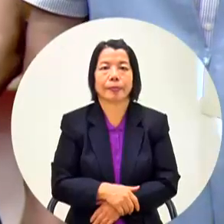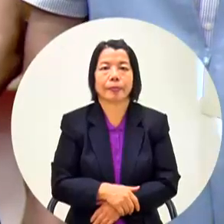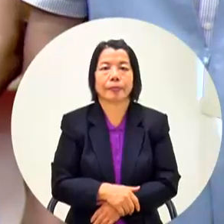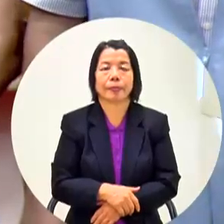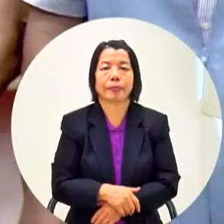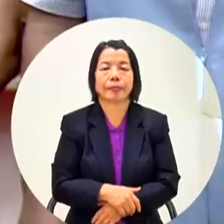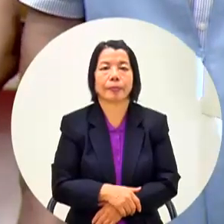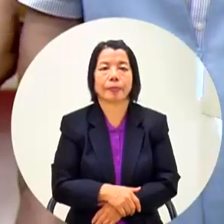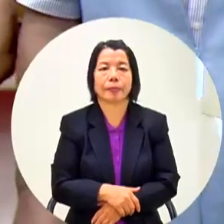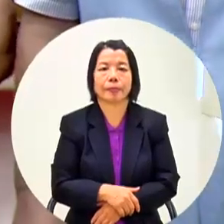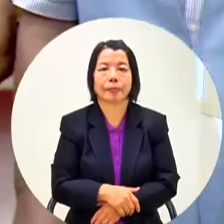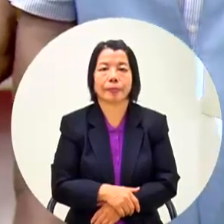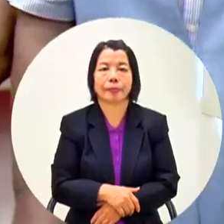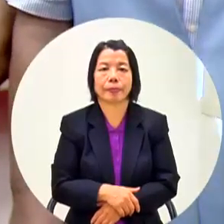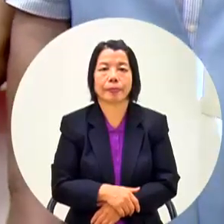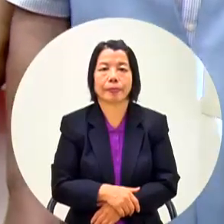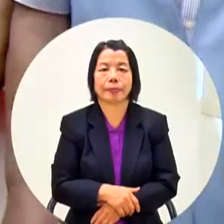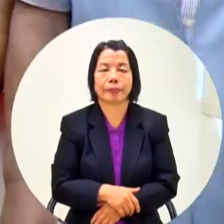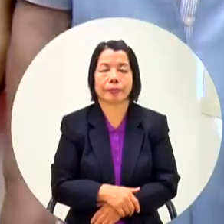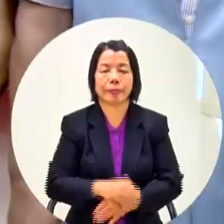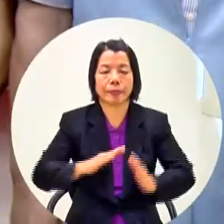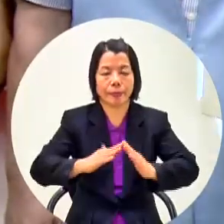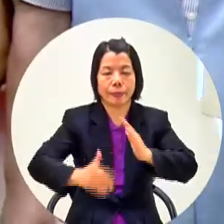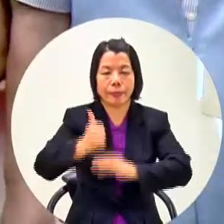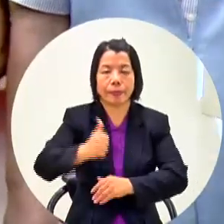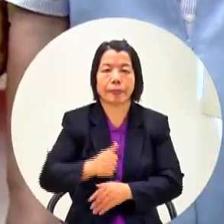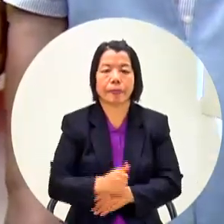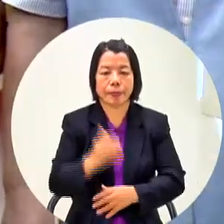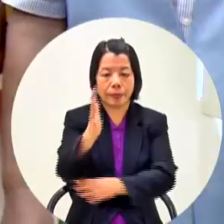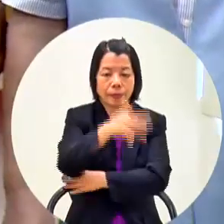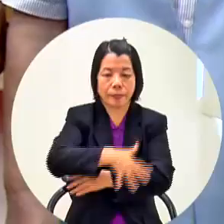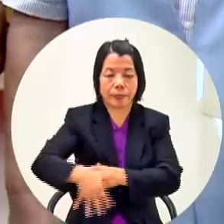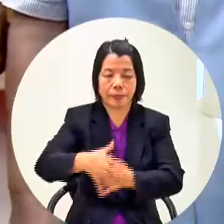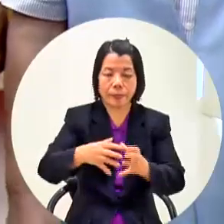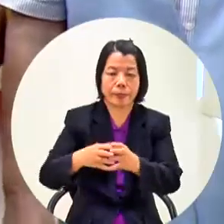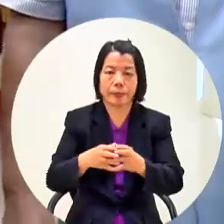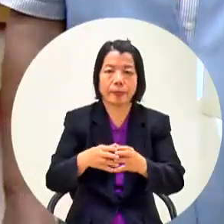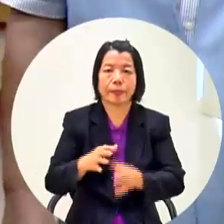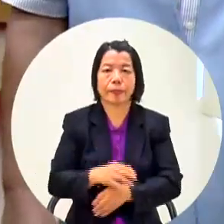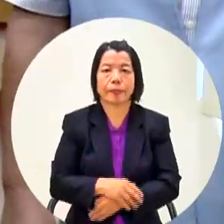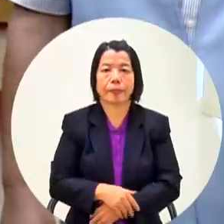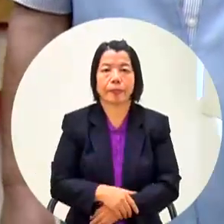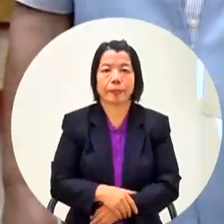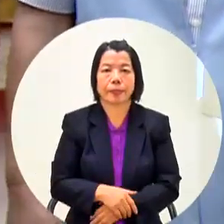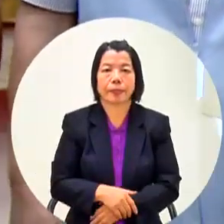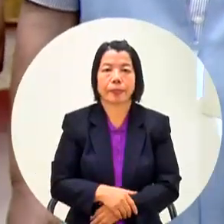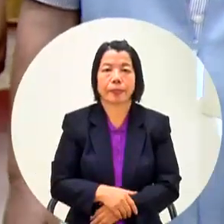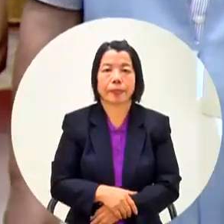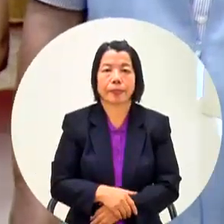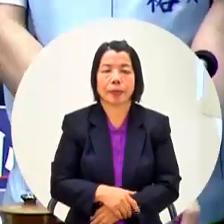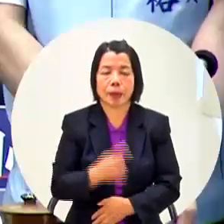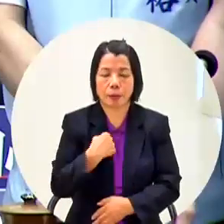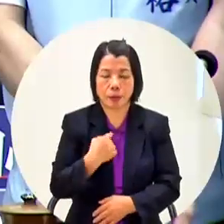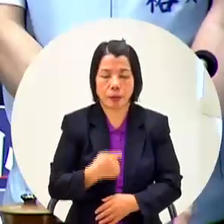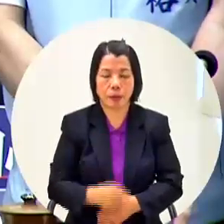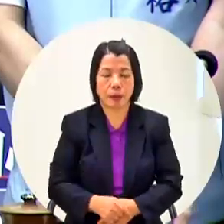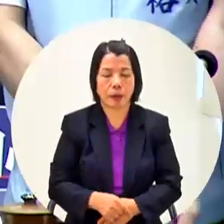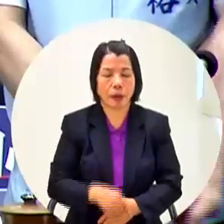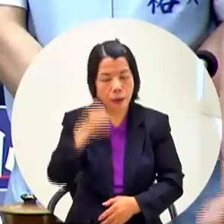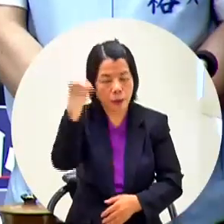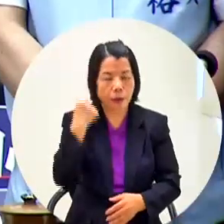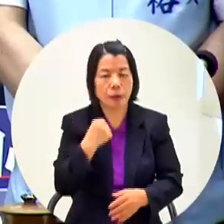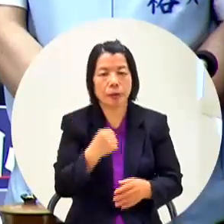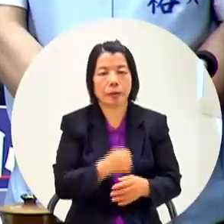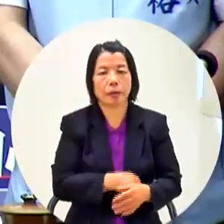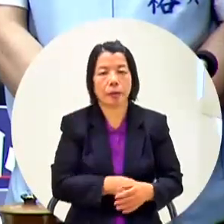市长，市长还有所有的市府团队，我想我只是从早上听这个民进党的质